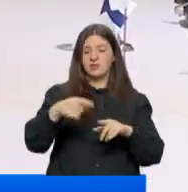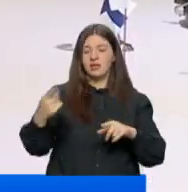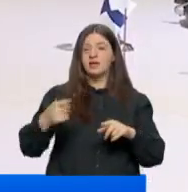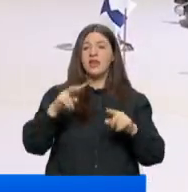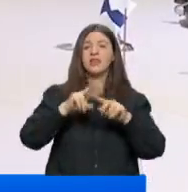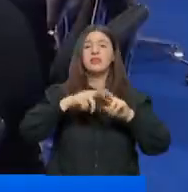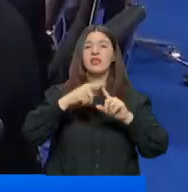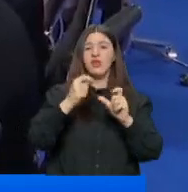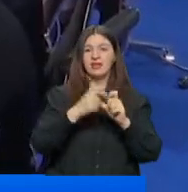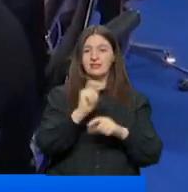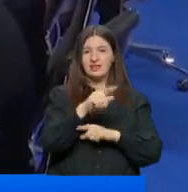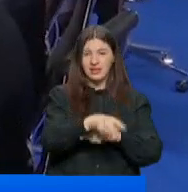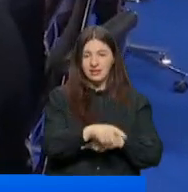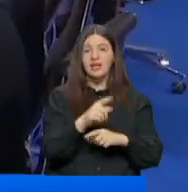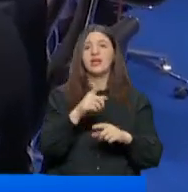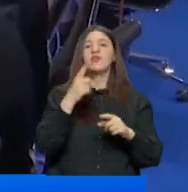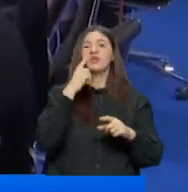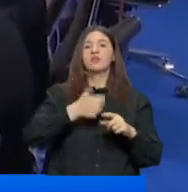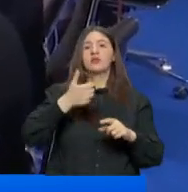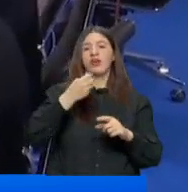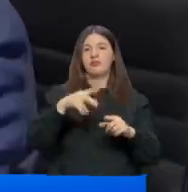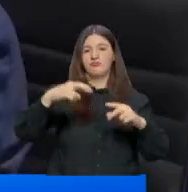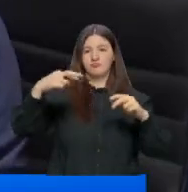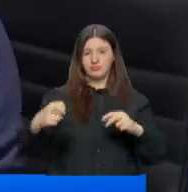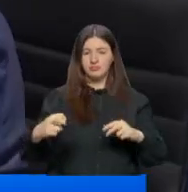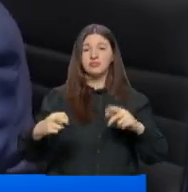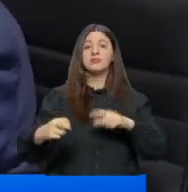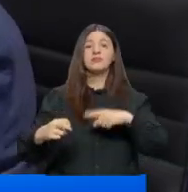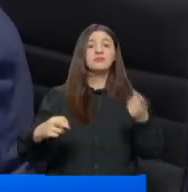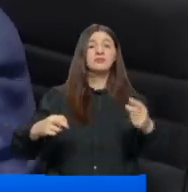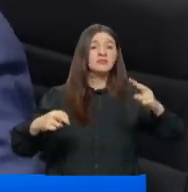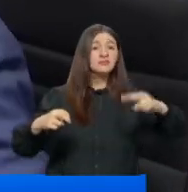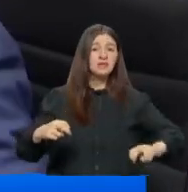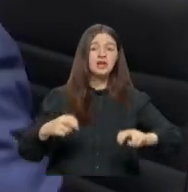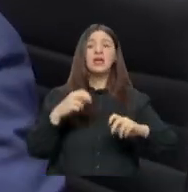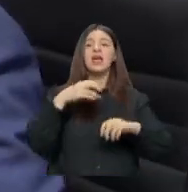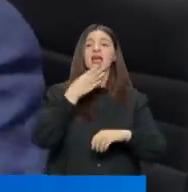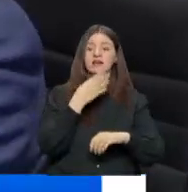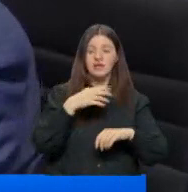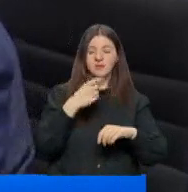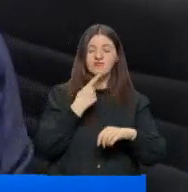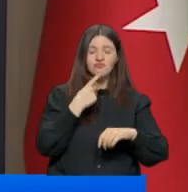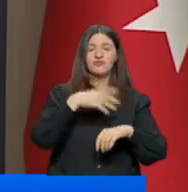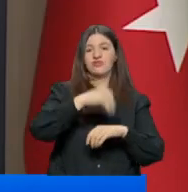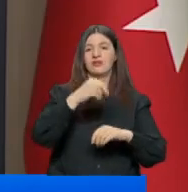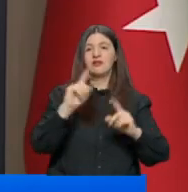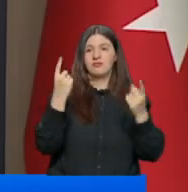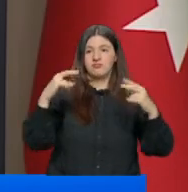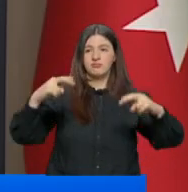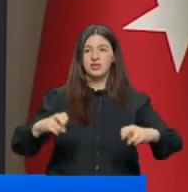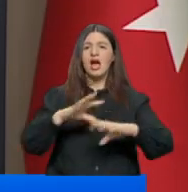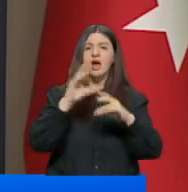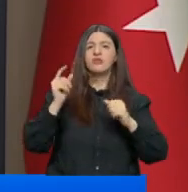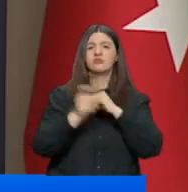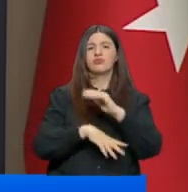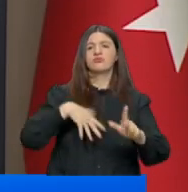NATO Genel Sekreteri Stoltenberg ve Cumhurbaşkanı Erdoğan oturdu. Karşılarına da İsveç ve Finlandiya liderleri. Her türlü